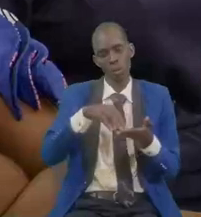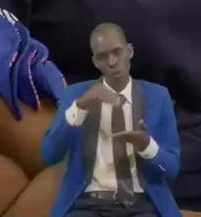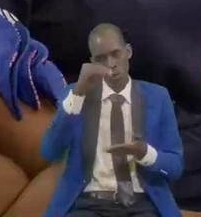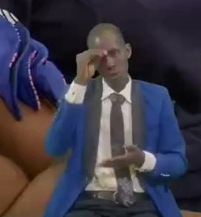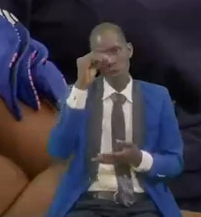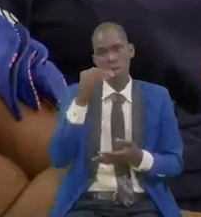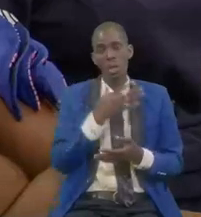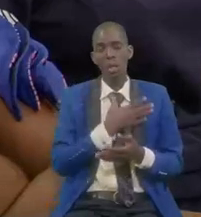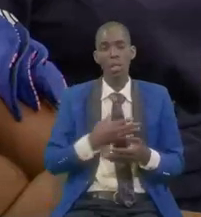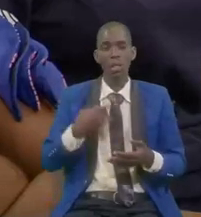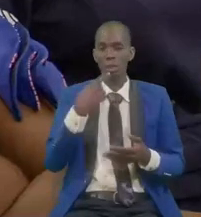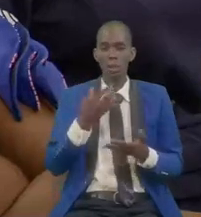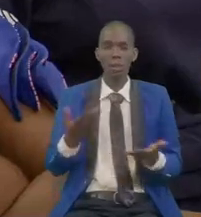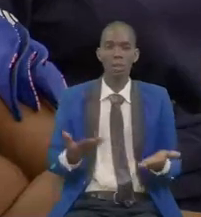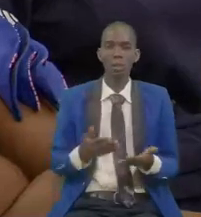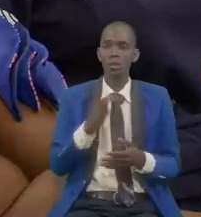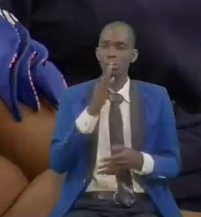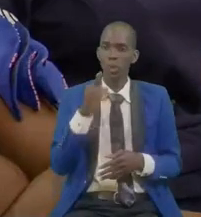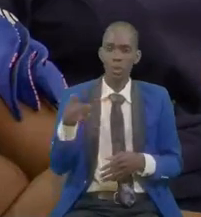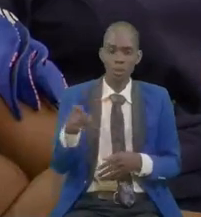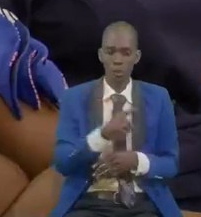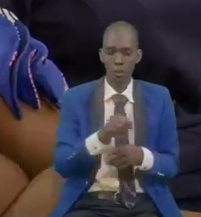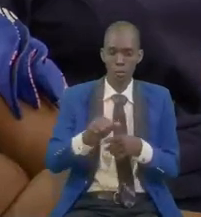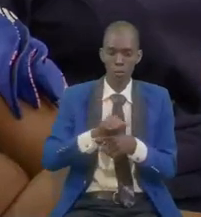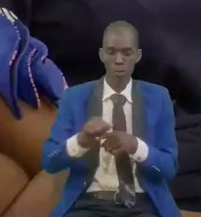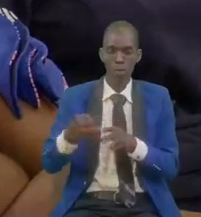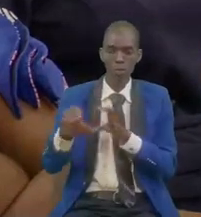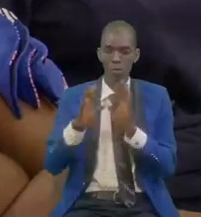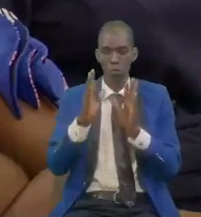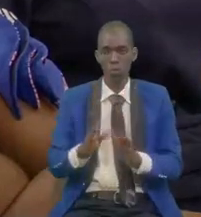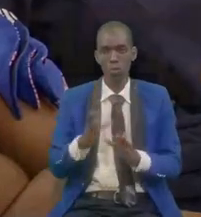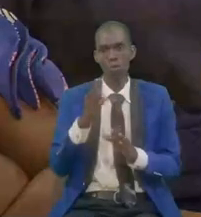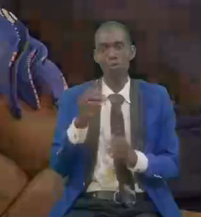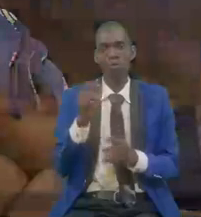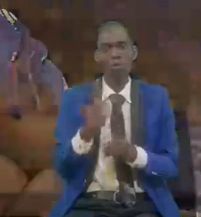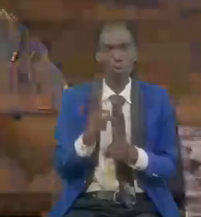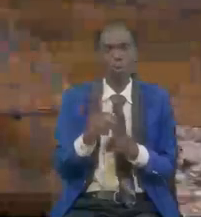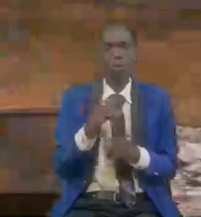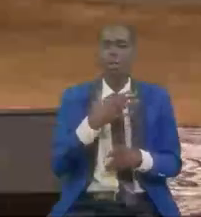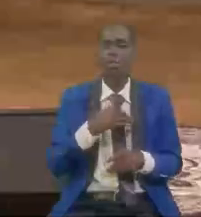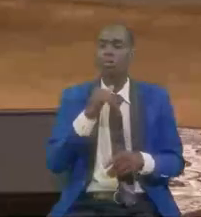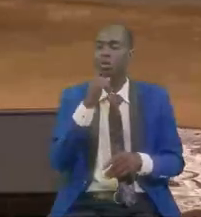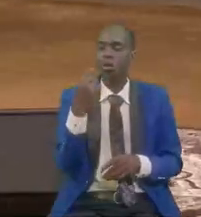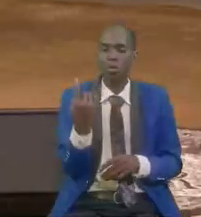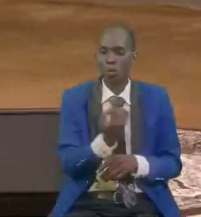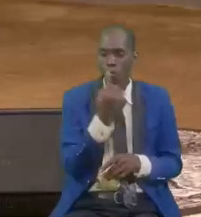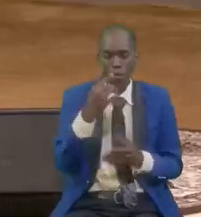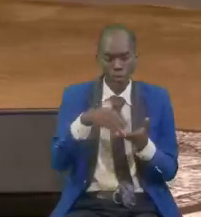que mettez en pratique la parole et ne vous bornez pas à l'écouter,